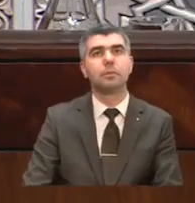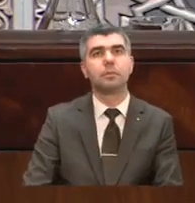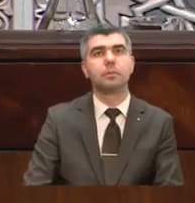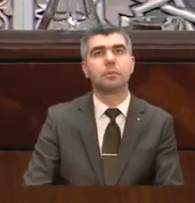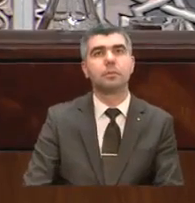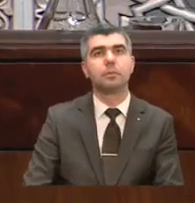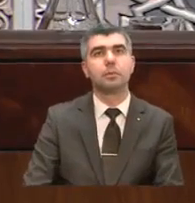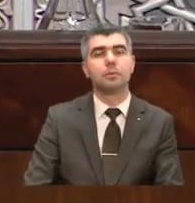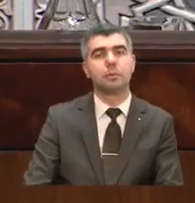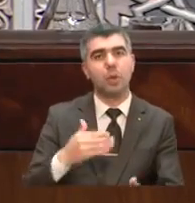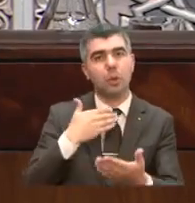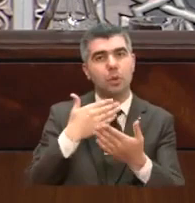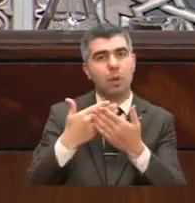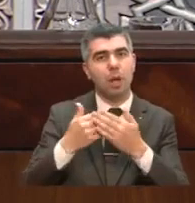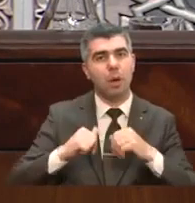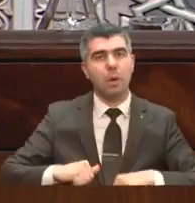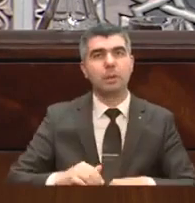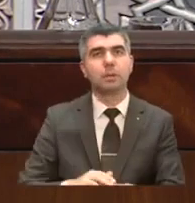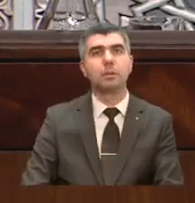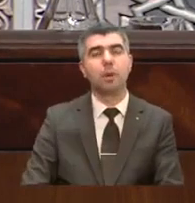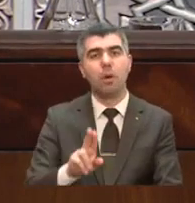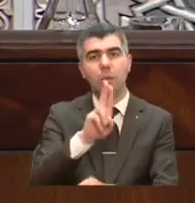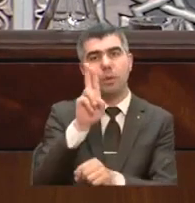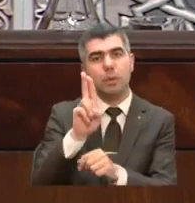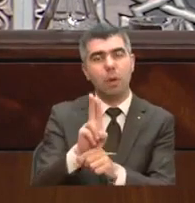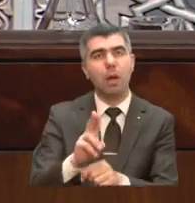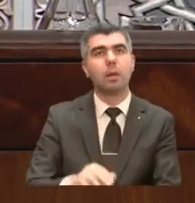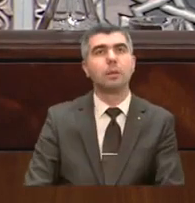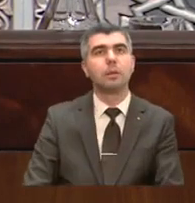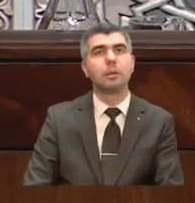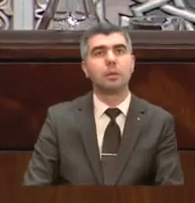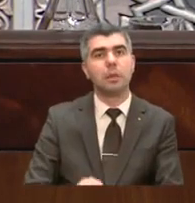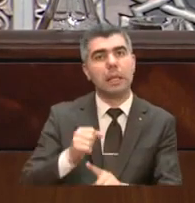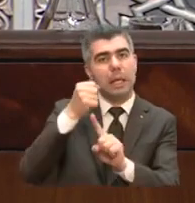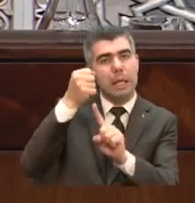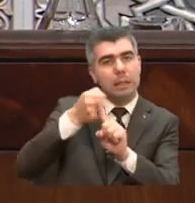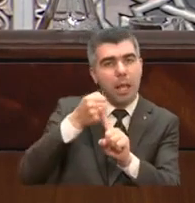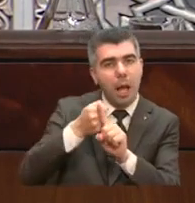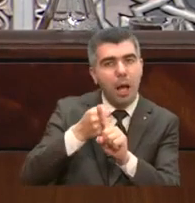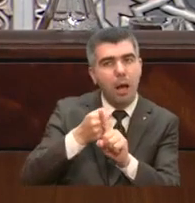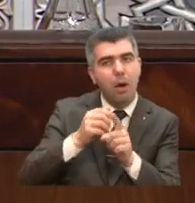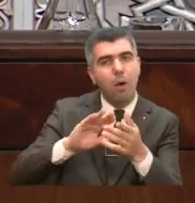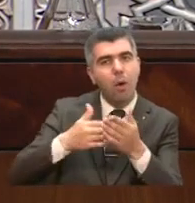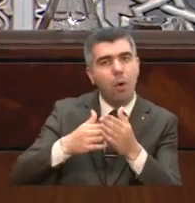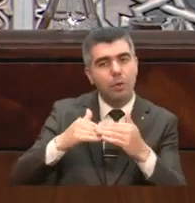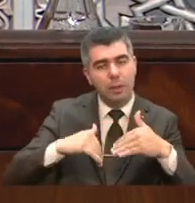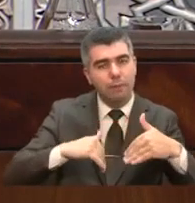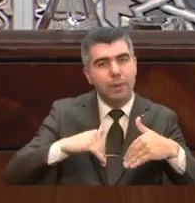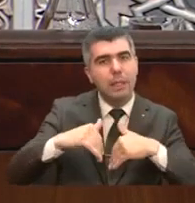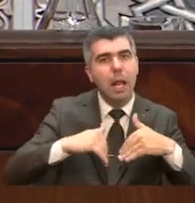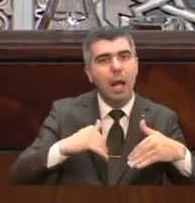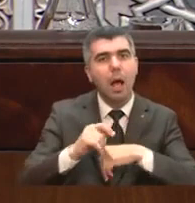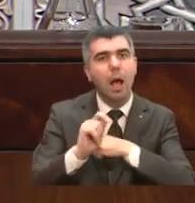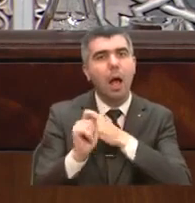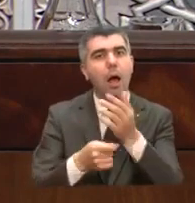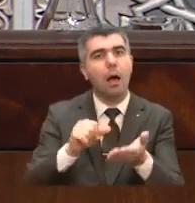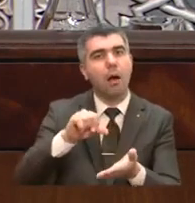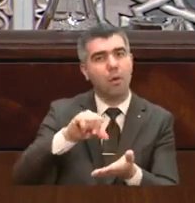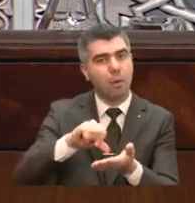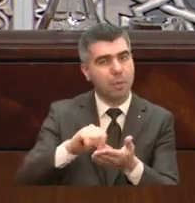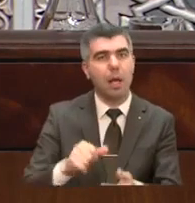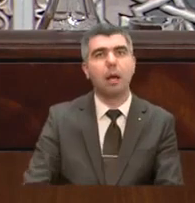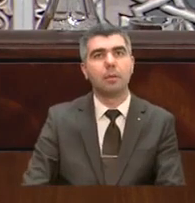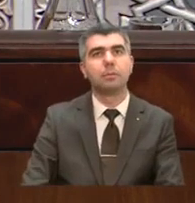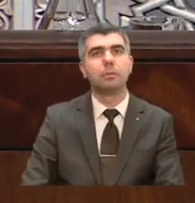شكرا سيد الوزير. السؤال الموالي عن إصلاح وصيانة الشبكة الطرقية بالعالم القروي، للسيدات